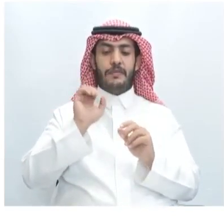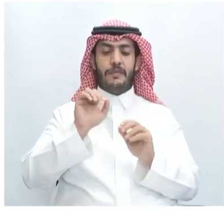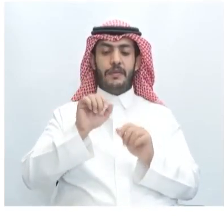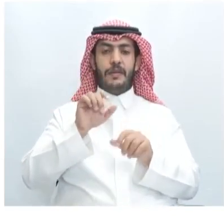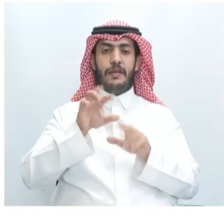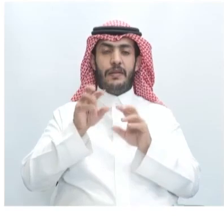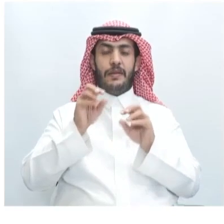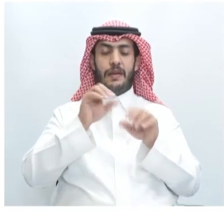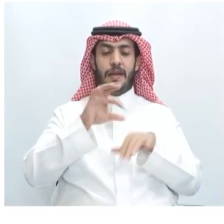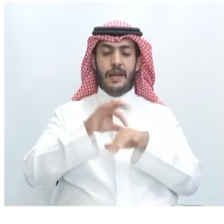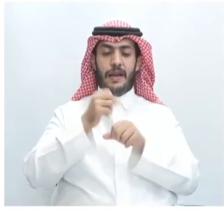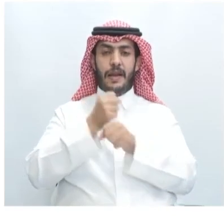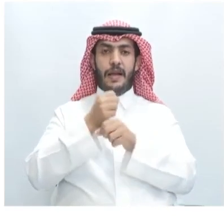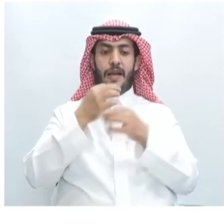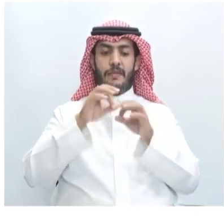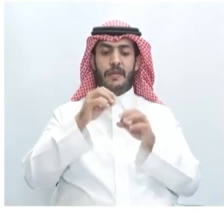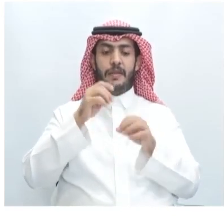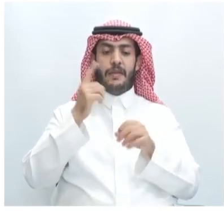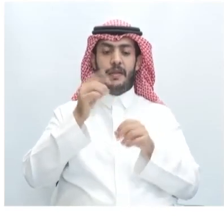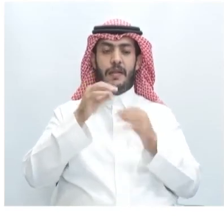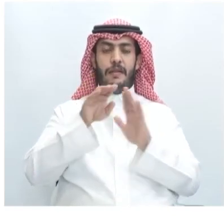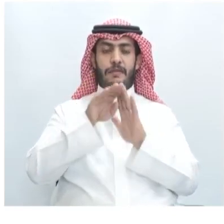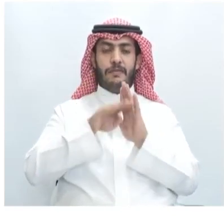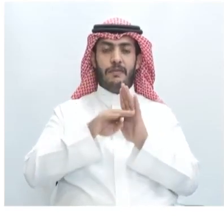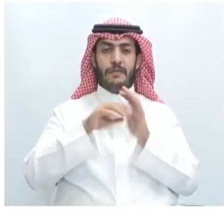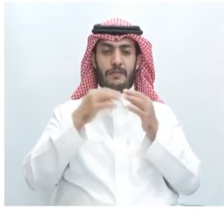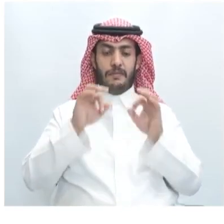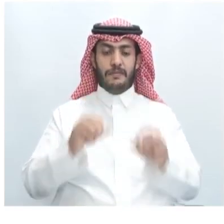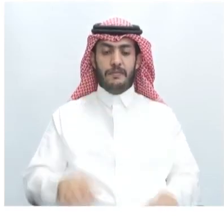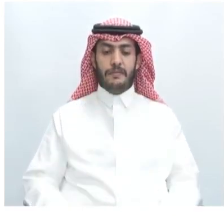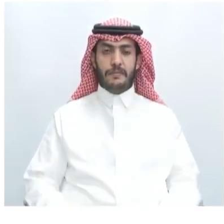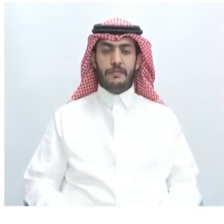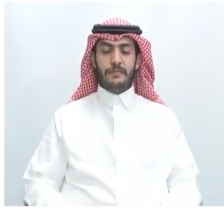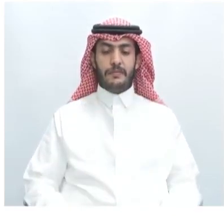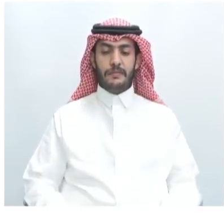انتقاء العاملين في الدوله بناء على معايير الكفاءه والصلاح